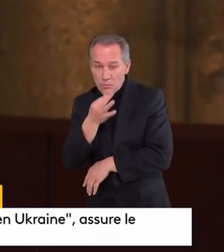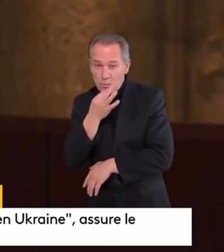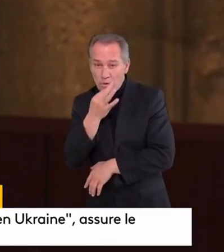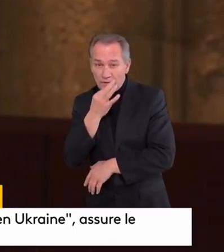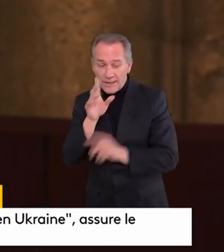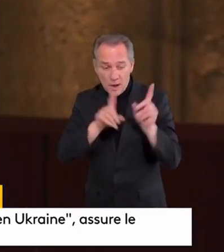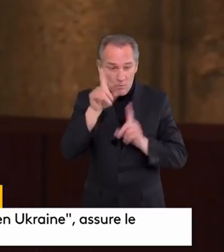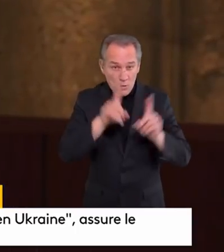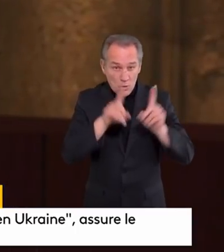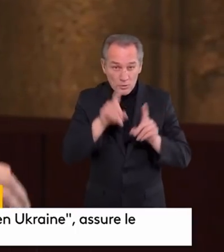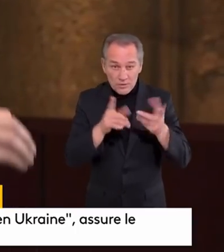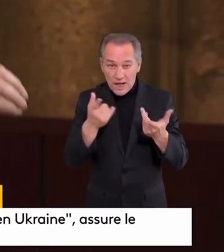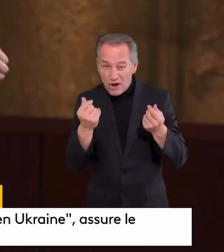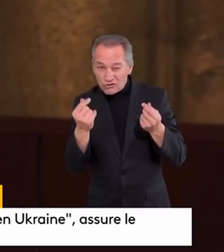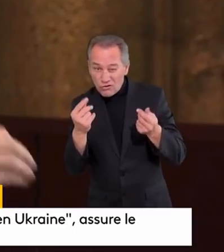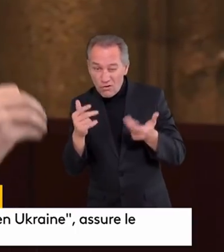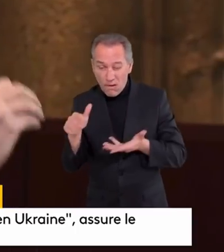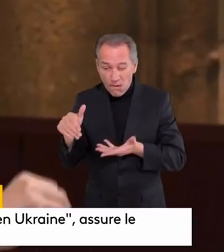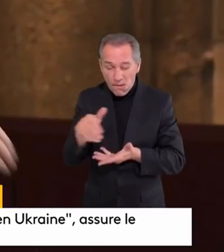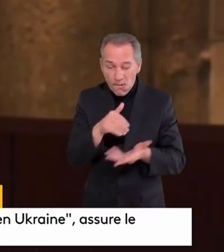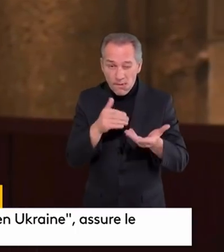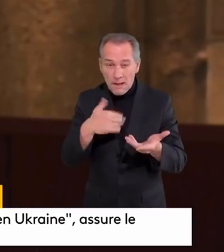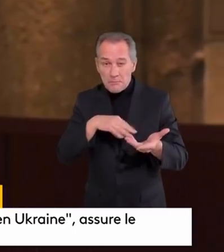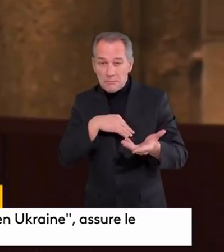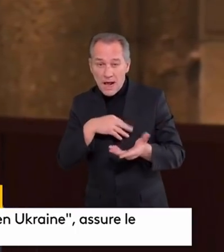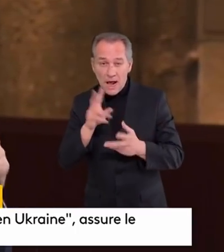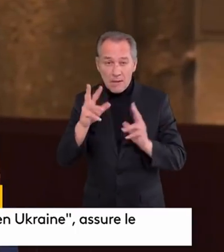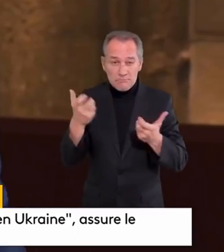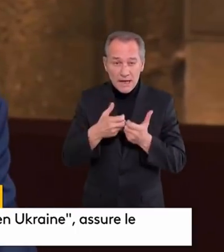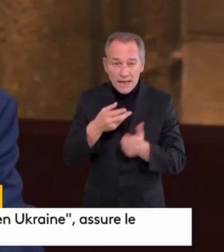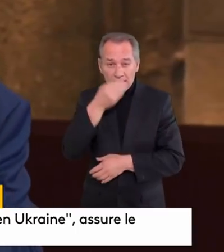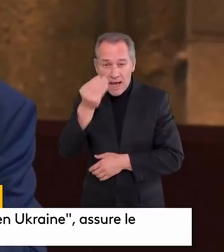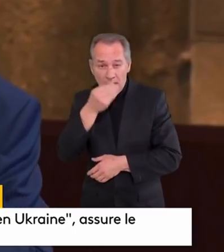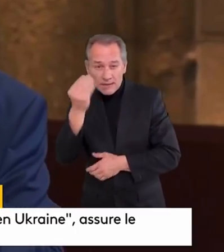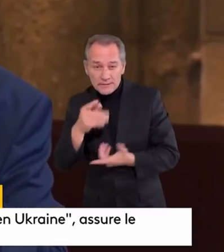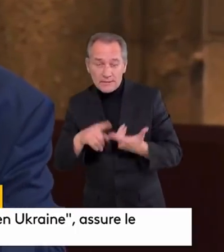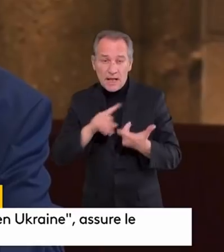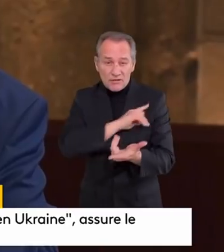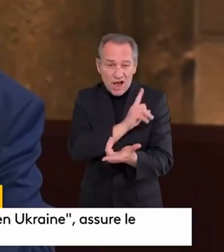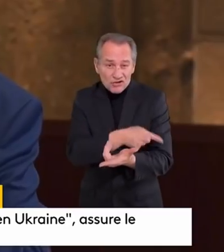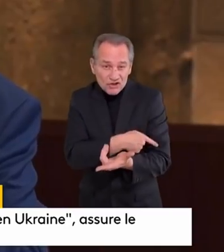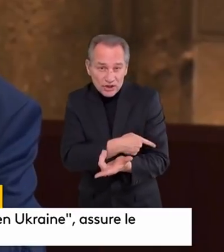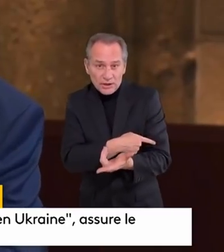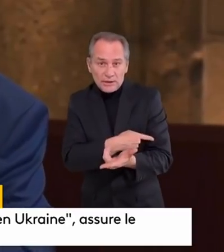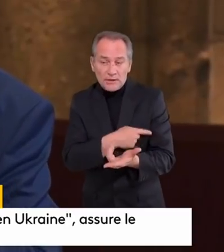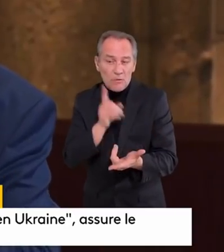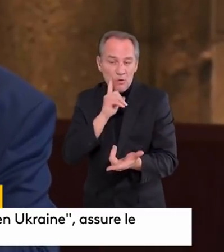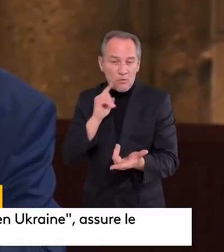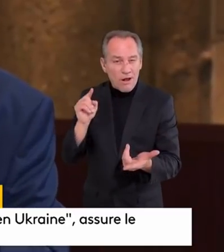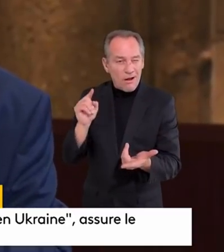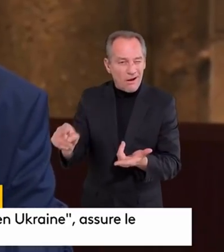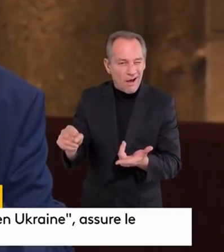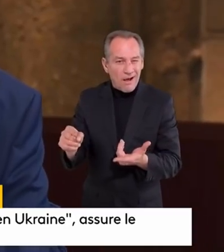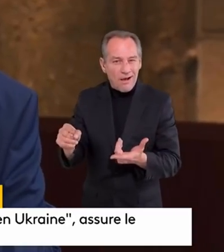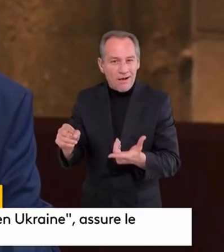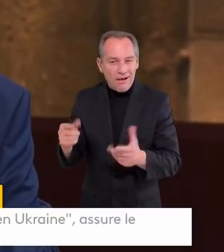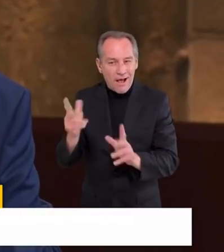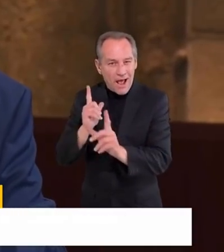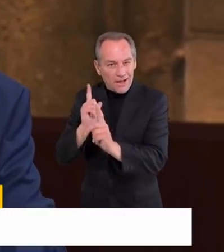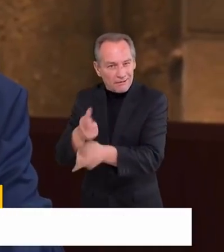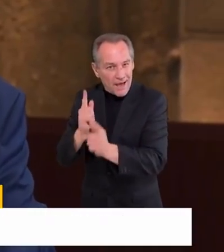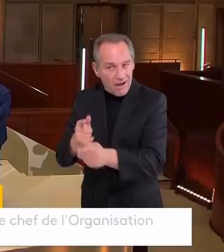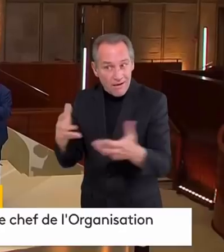en sorte qu'on nous dit aujourd'hui que le prix de l'essence et du gaz va augmenter parce que c'est la guerre. Ça ne doit pas arriver. L'électricité,